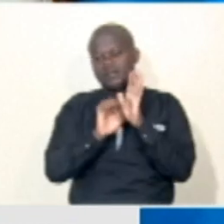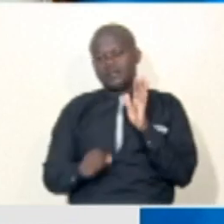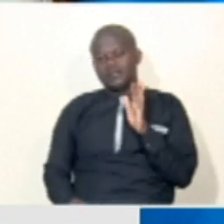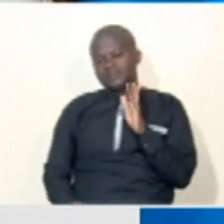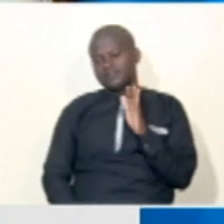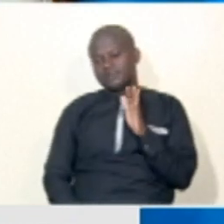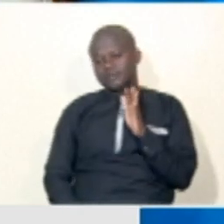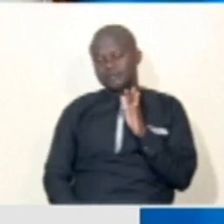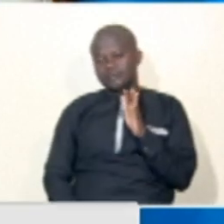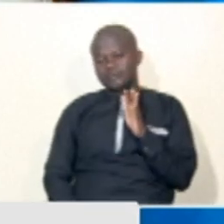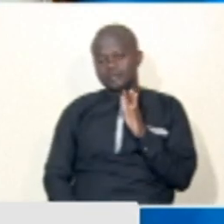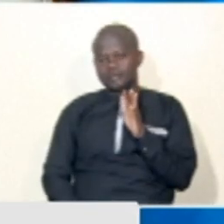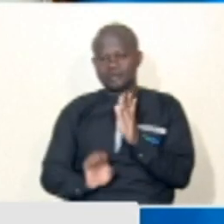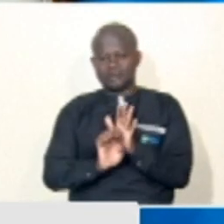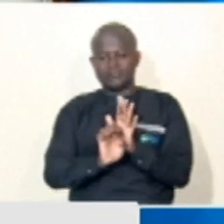murabona nk'igihe